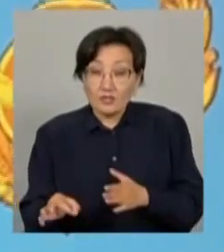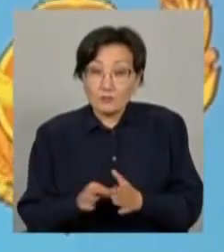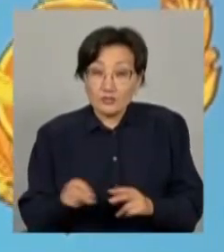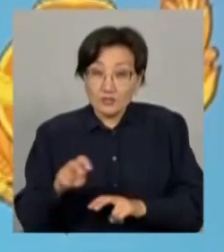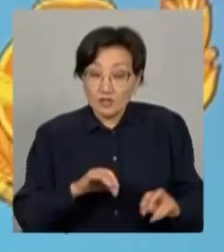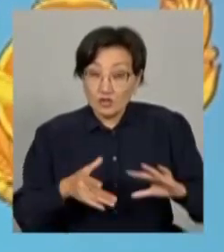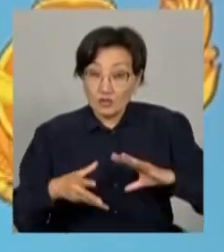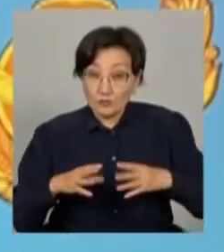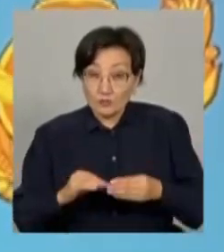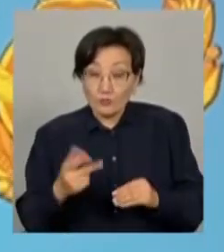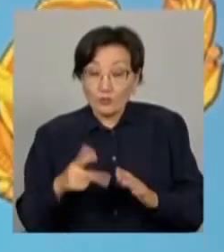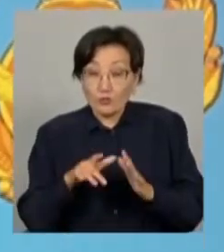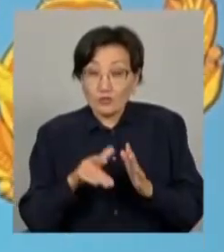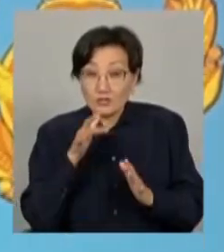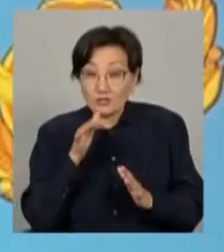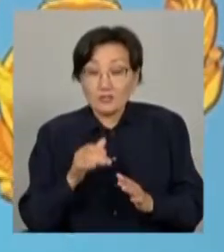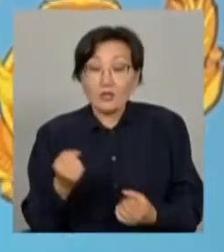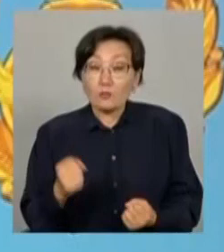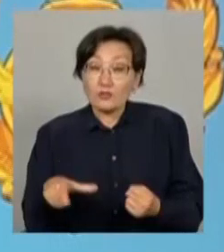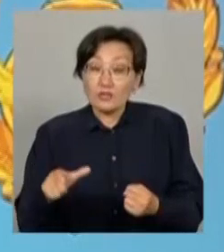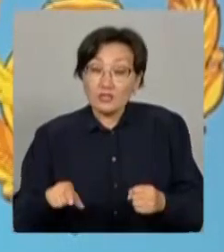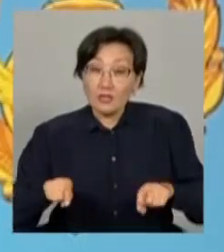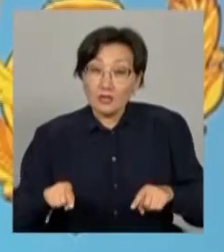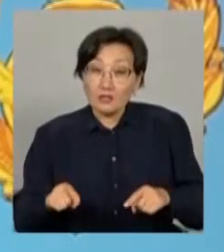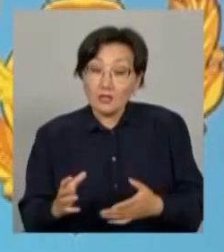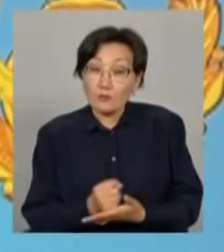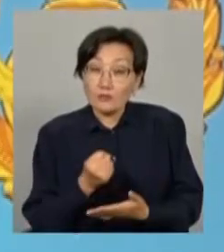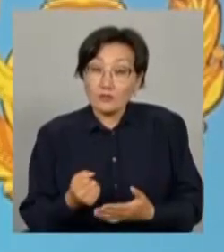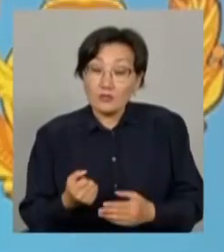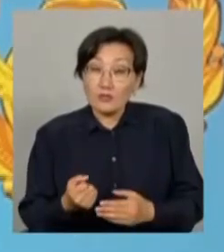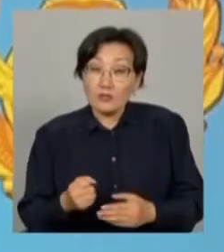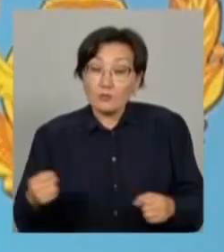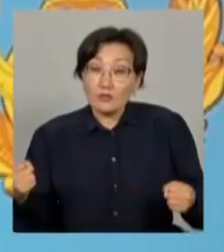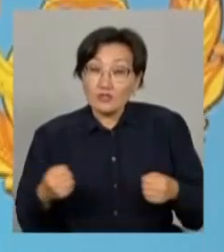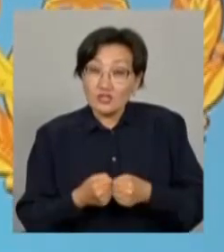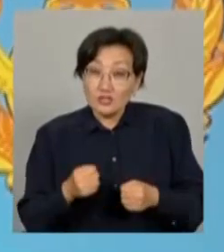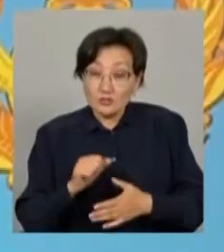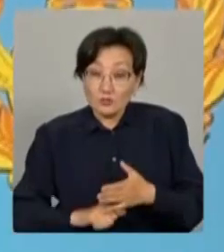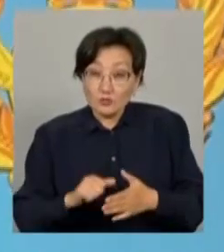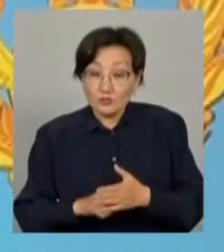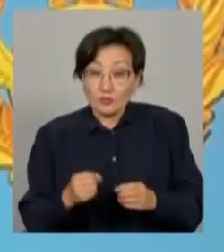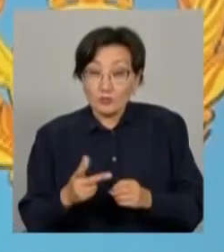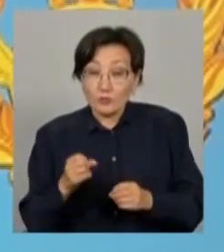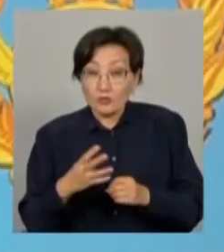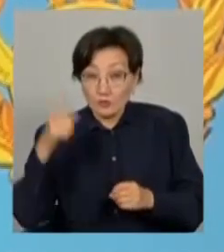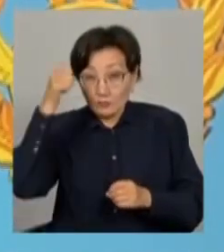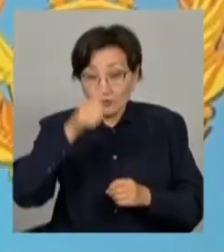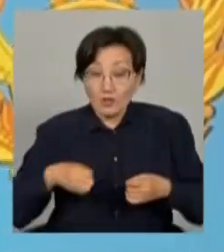шараларының нәтижесінде 30 жастағы автокөлік иесін анықтады. Соққы салдарынан 2014 және 2013 жылы